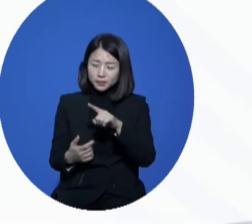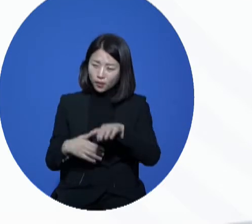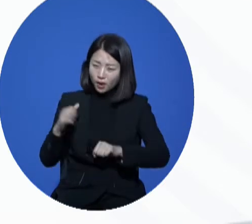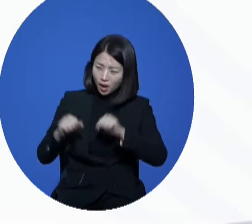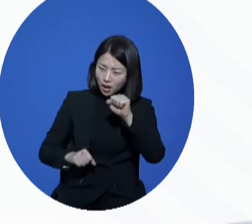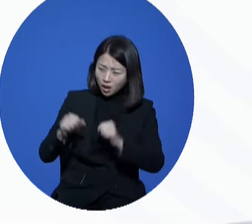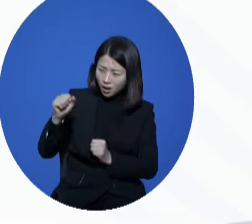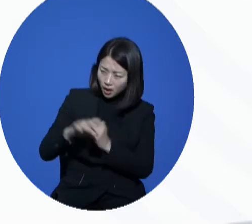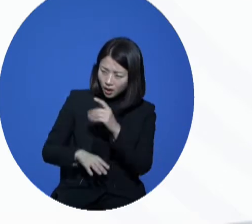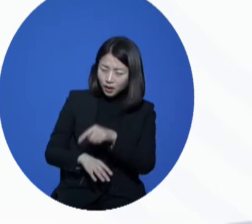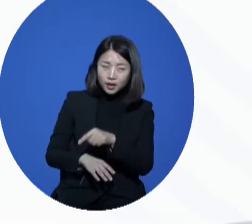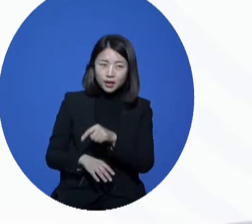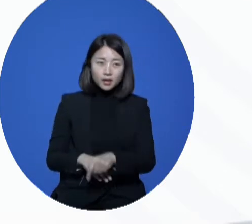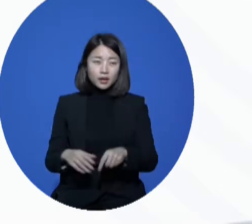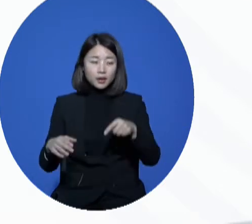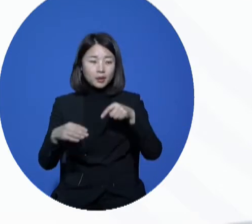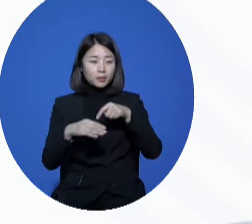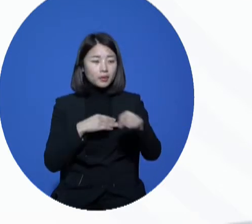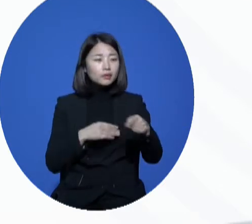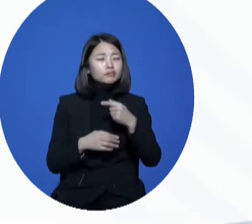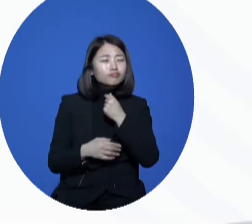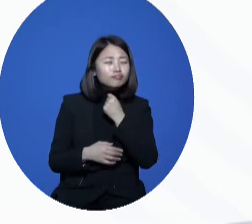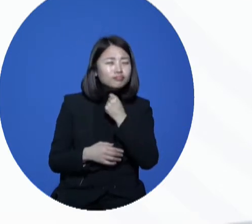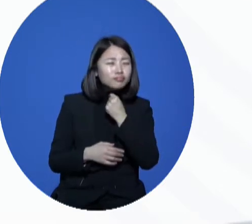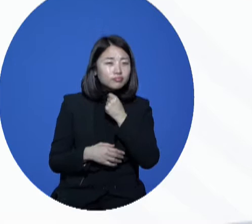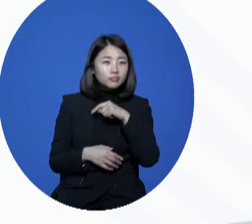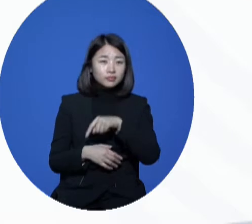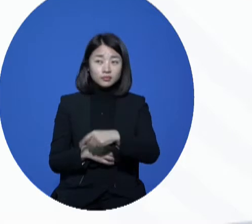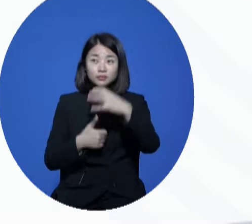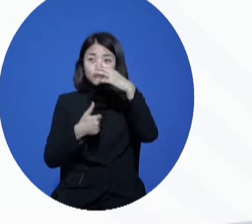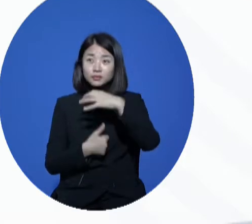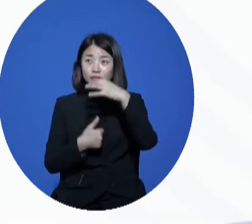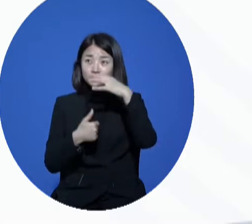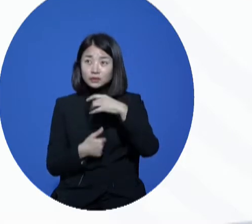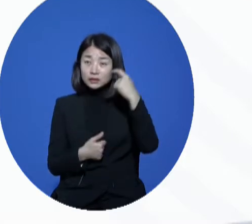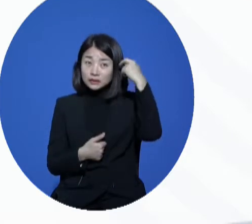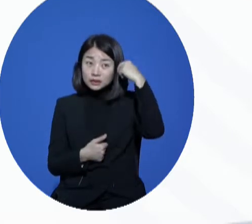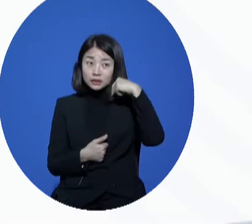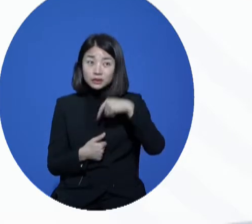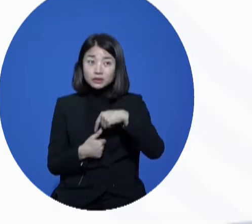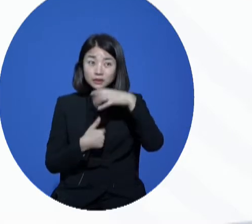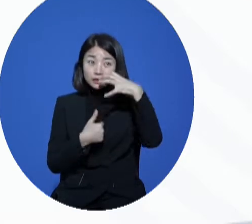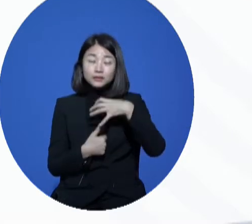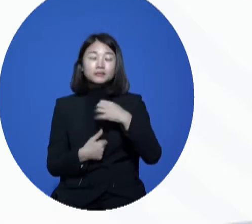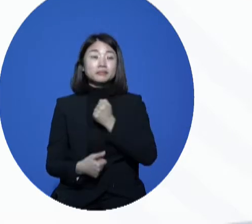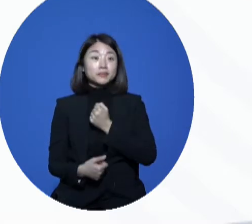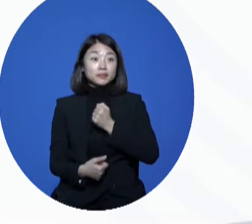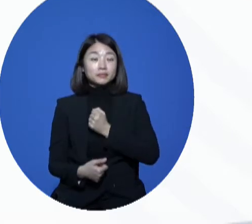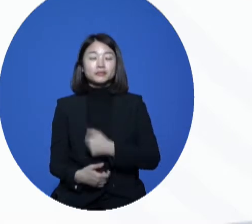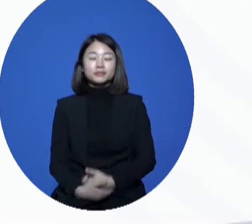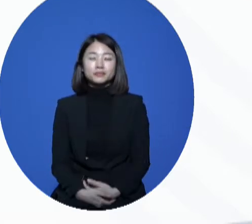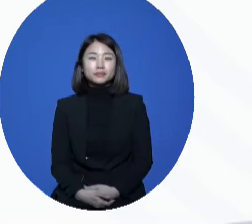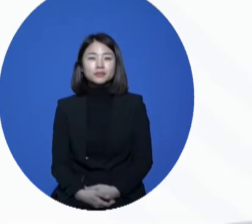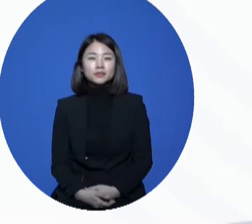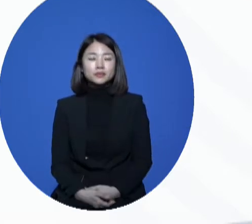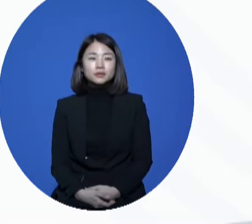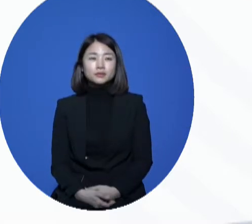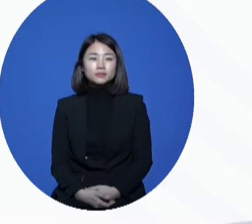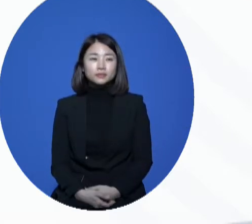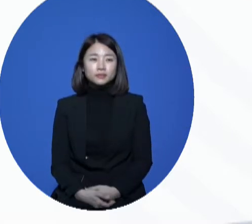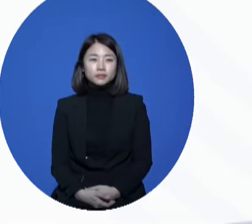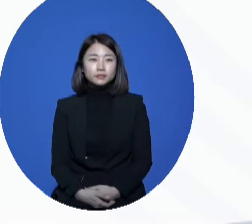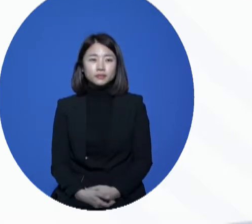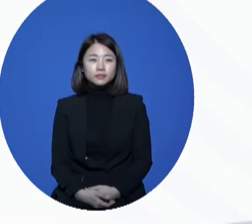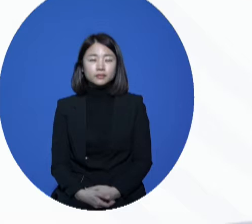것입니다. 그래서 외부를 종종 방문했었는데 더 이상 그렇게 하지 못하니까 스스로 갇히게 된